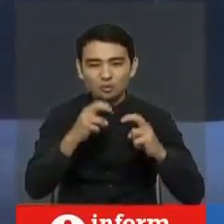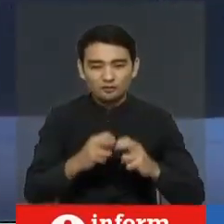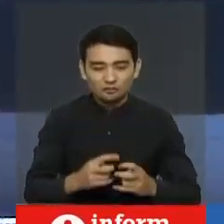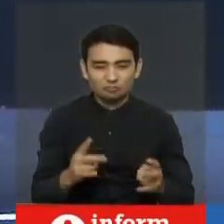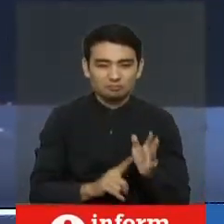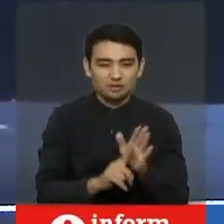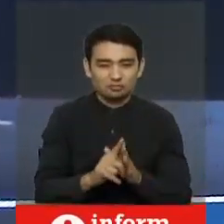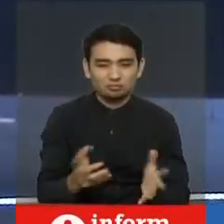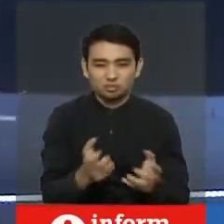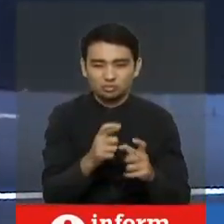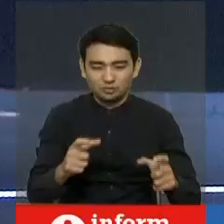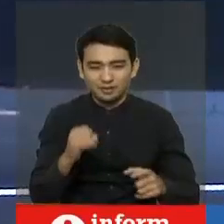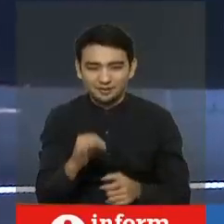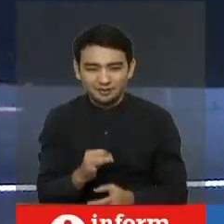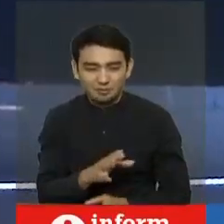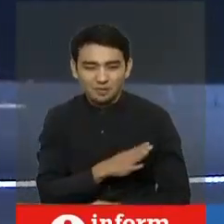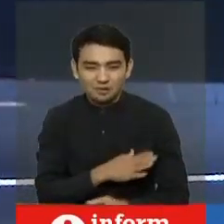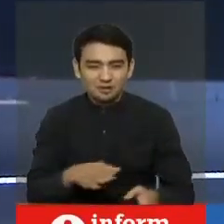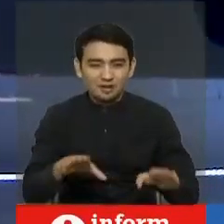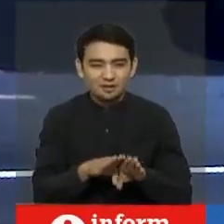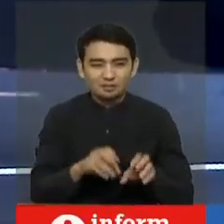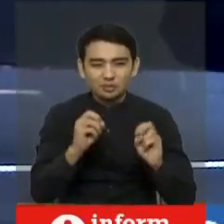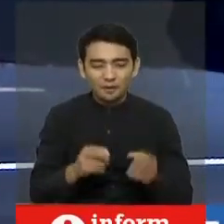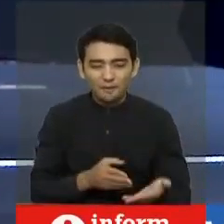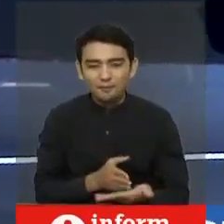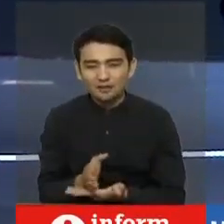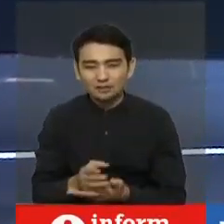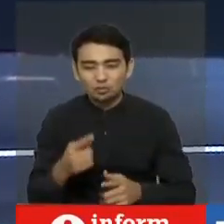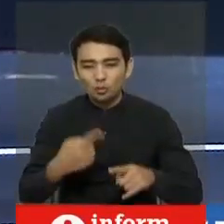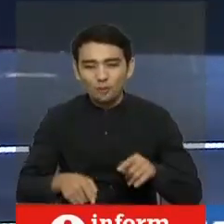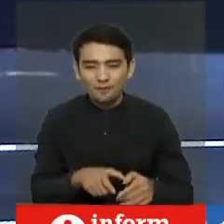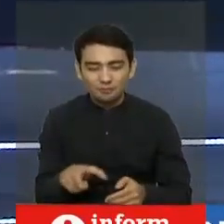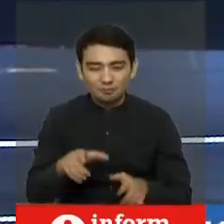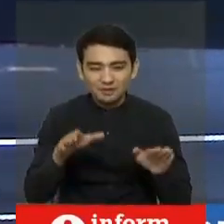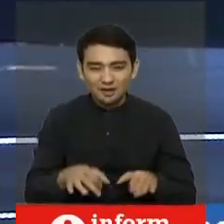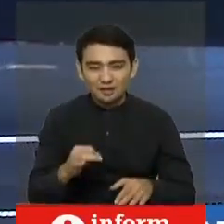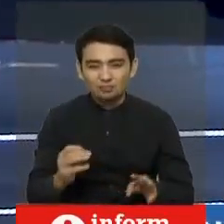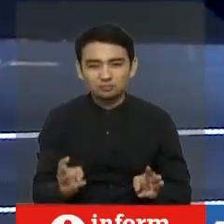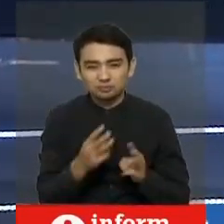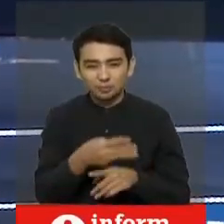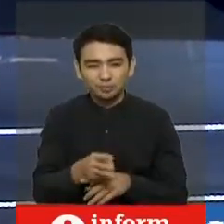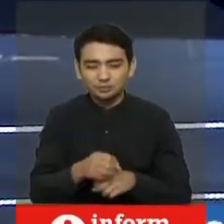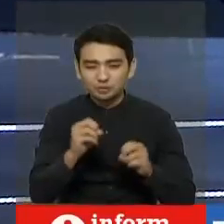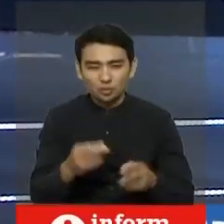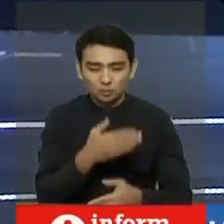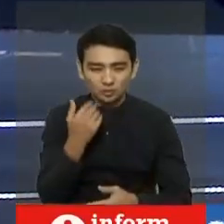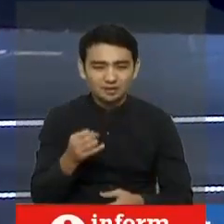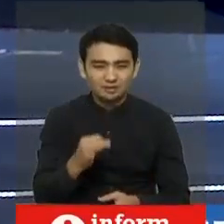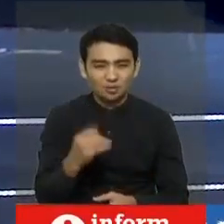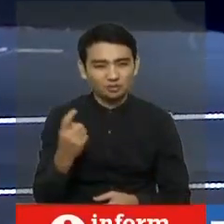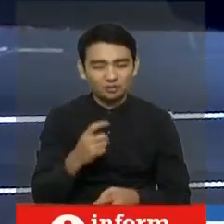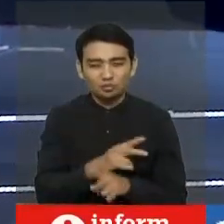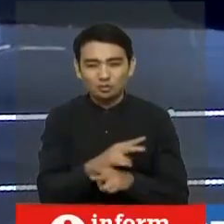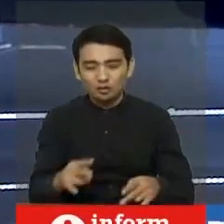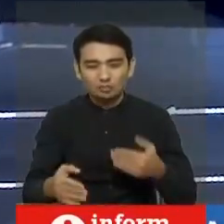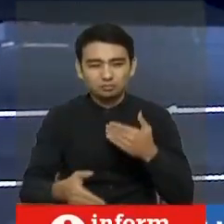начали спасатели. В некоторых были закрыты эвакуационные выходы и не было огнетушителей. Правда, никакого наказания владельцы хостелов за